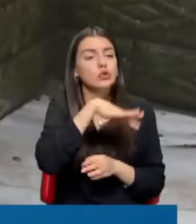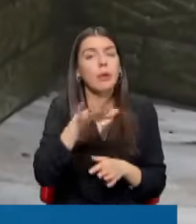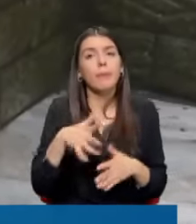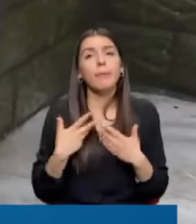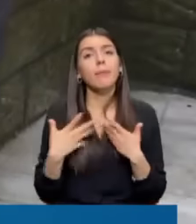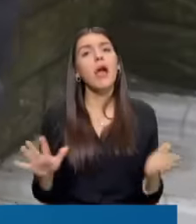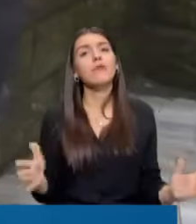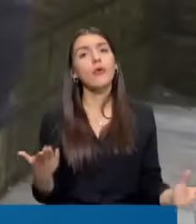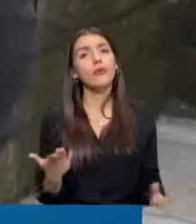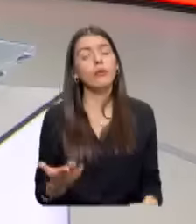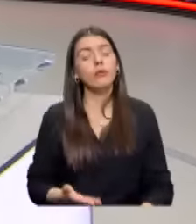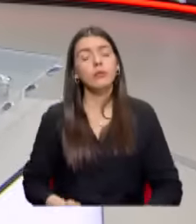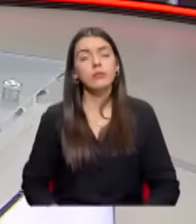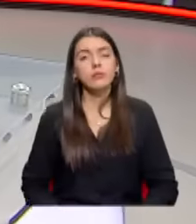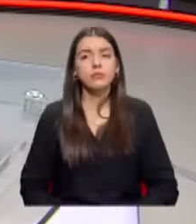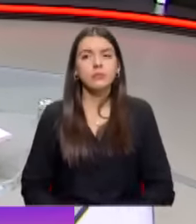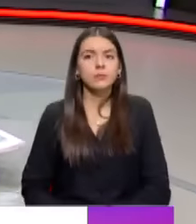perişan oluyor.